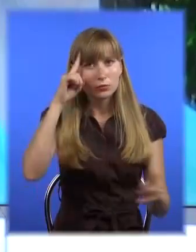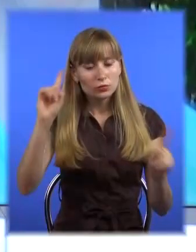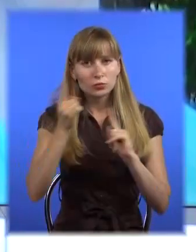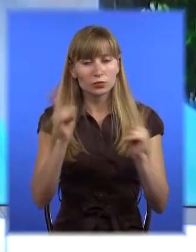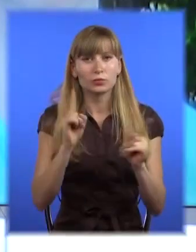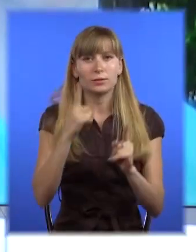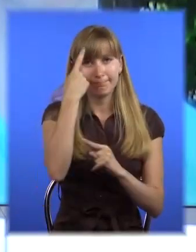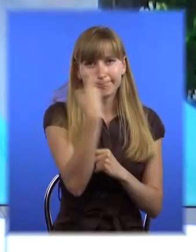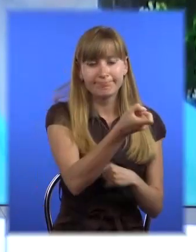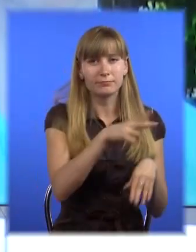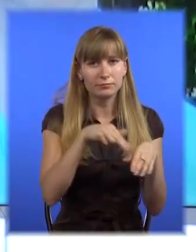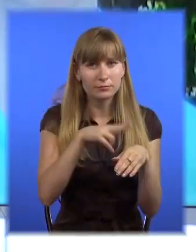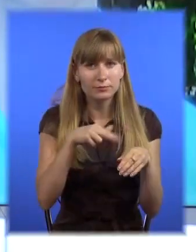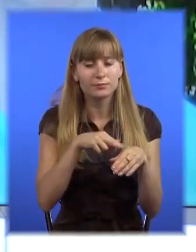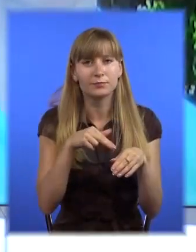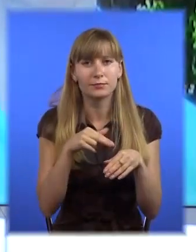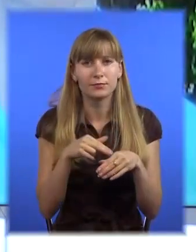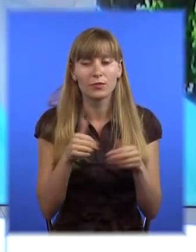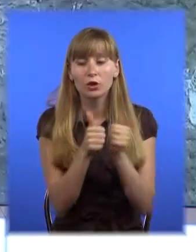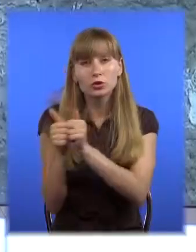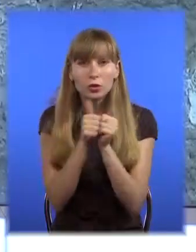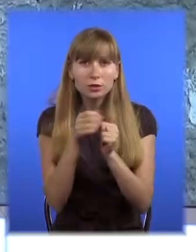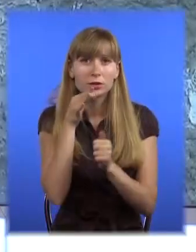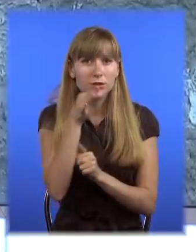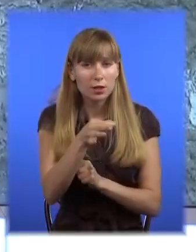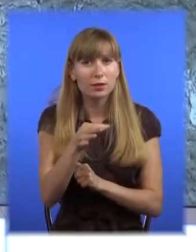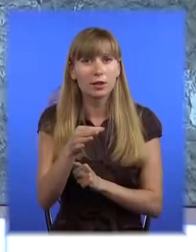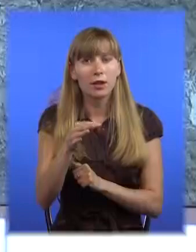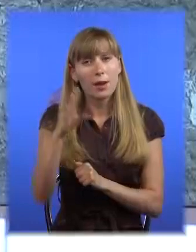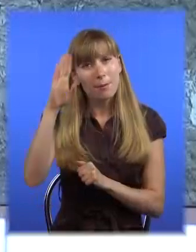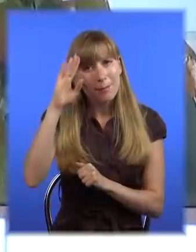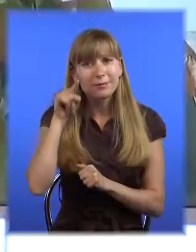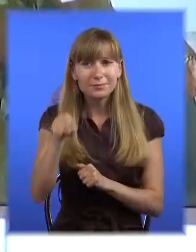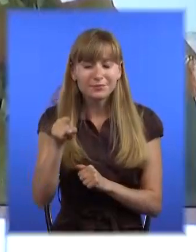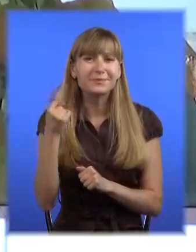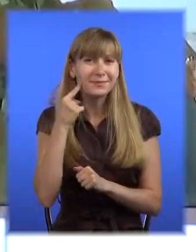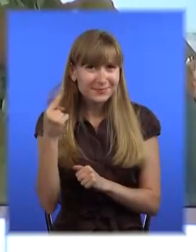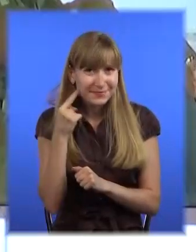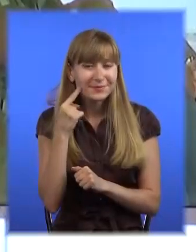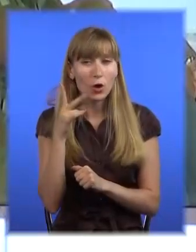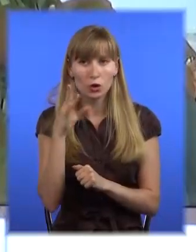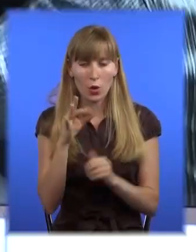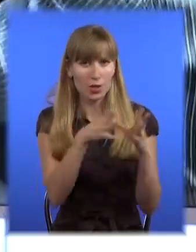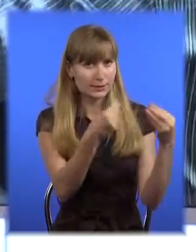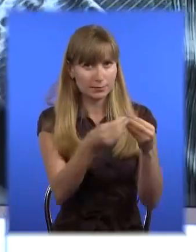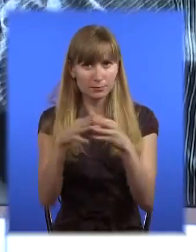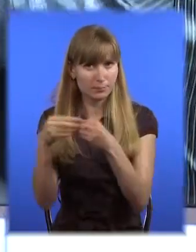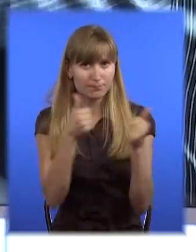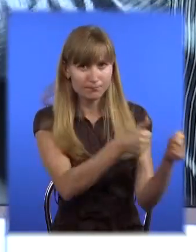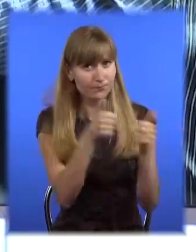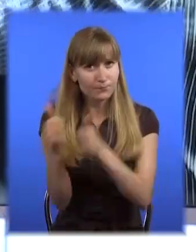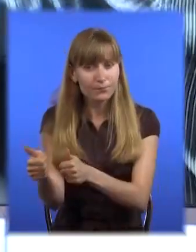про зникнення синів повідомили до поліції. За словами сусідів, хлопці дещо замкнені, але з благополучних